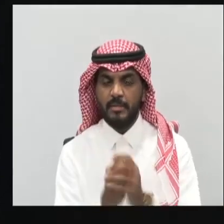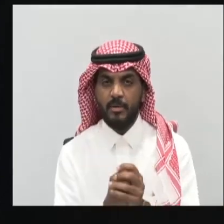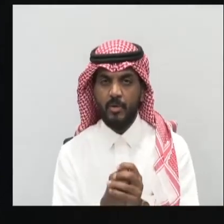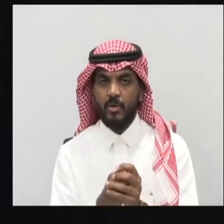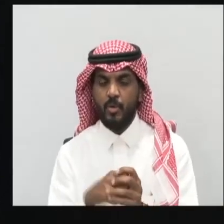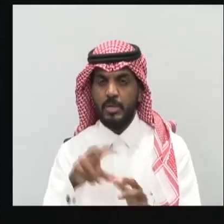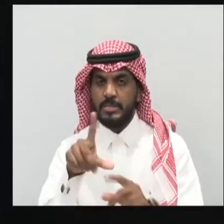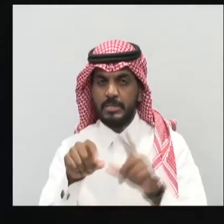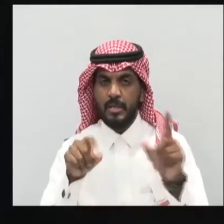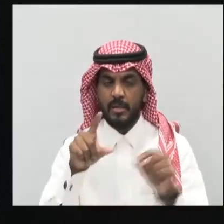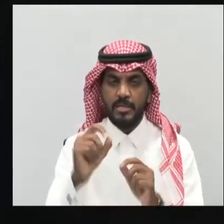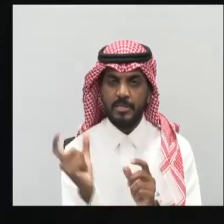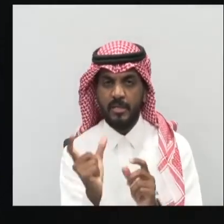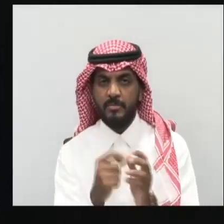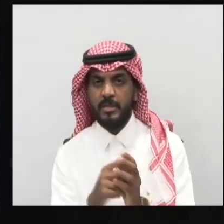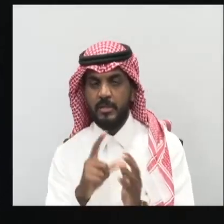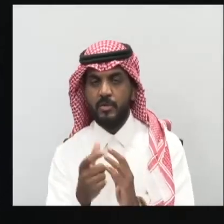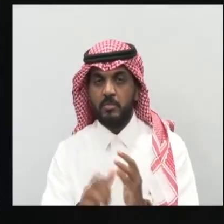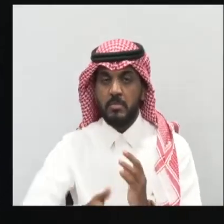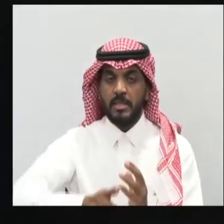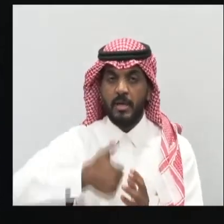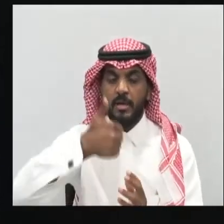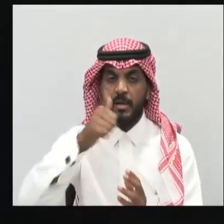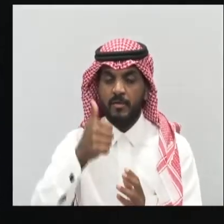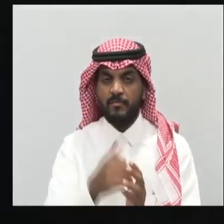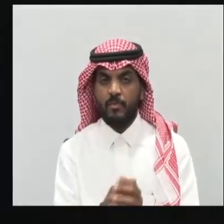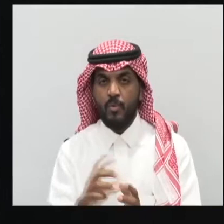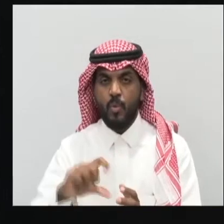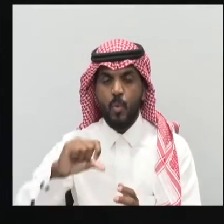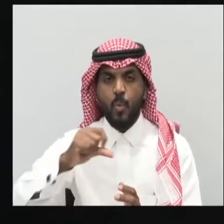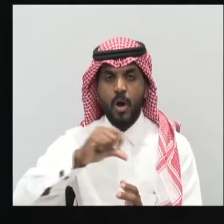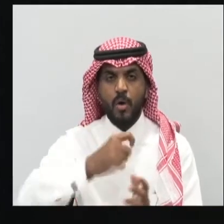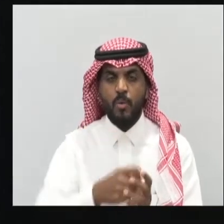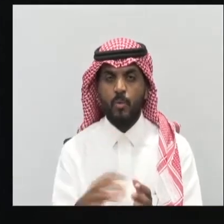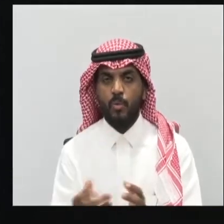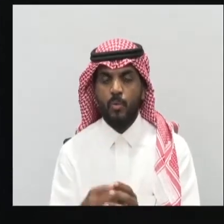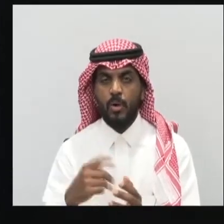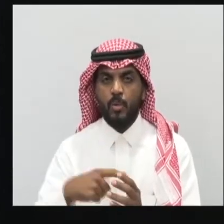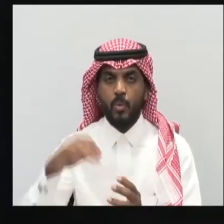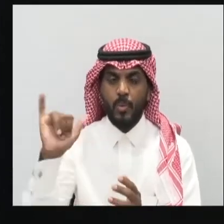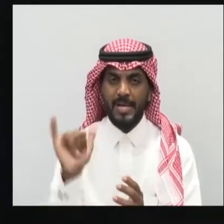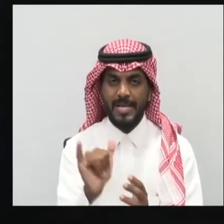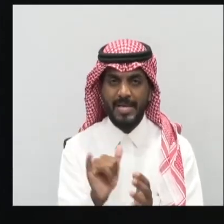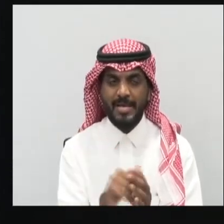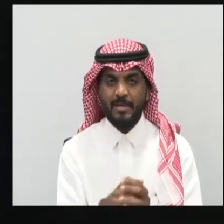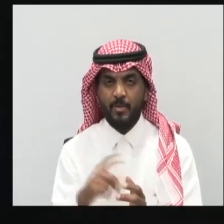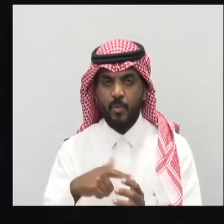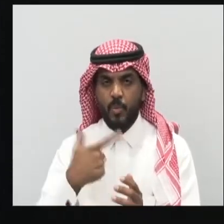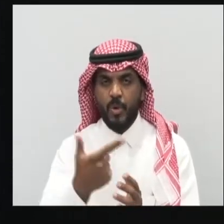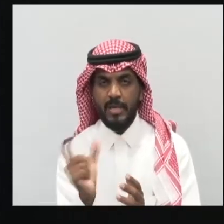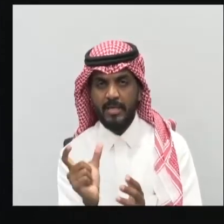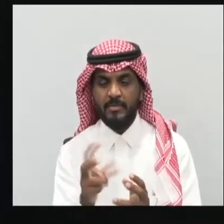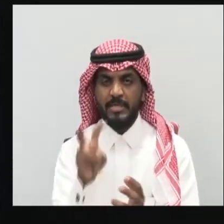وقمنا باستخراج كلمات تحتوي على مد بالألف، أيضا مد بالواو، وأيضا مد بالياء، وكلمات تحتوي على